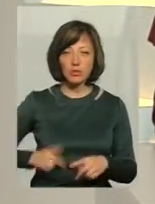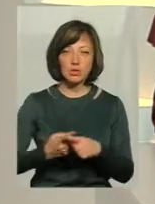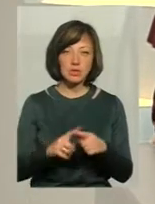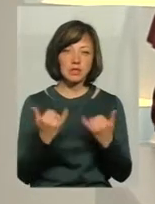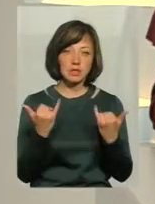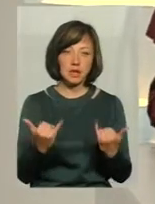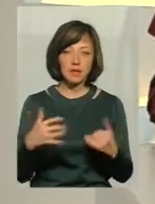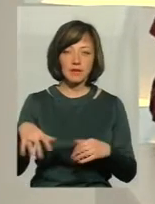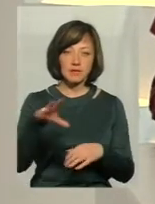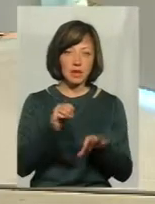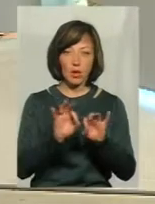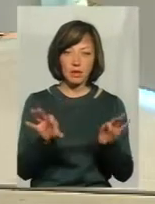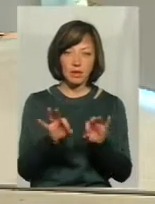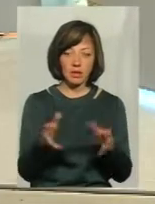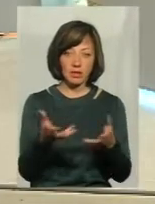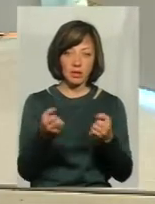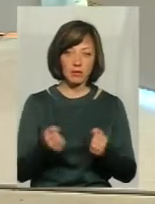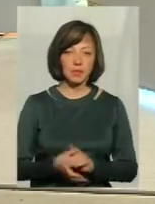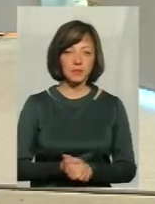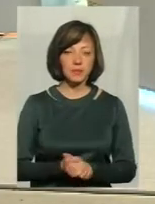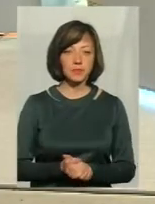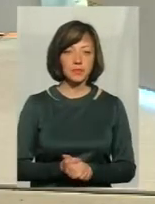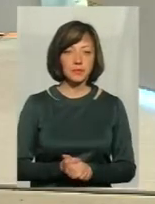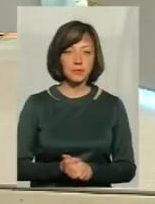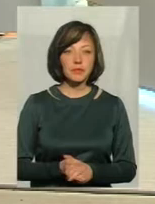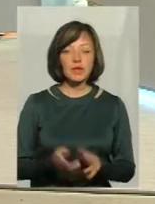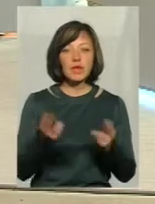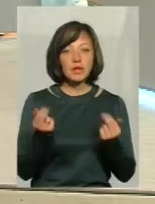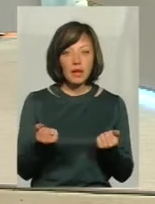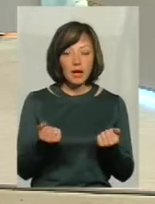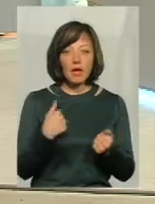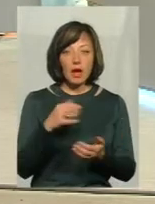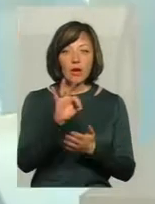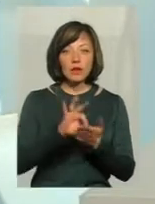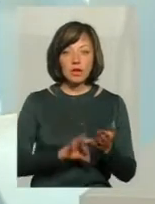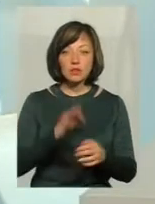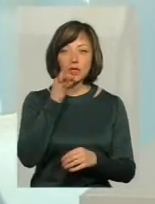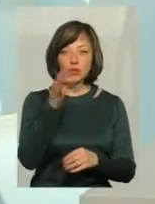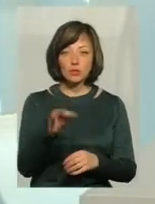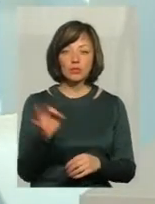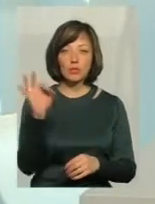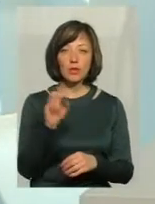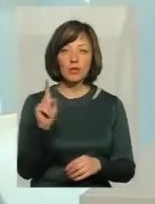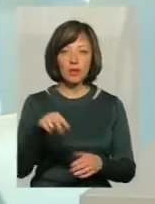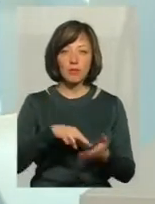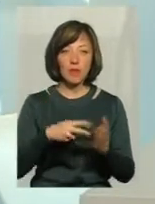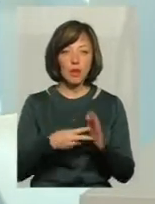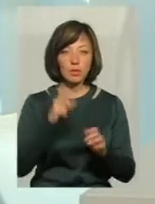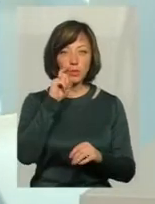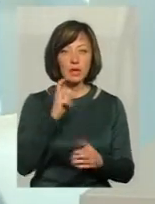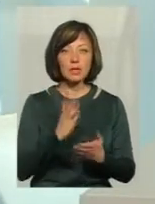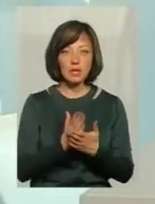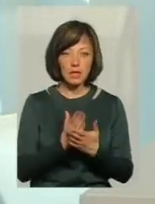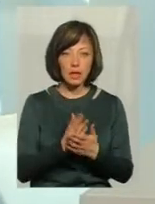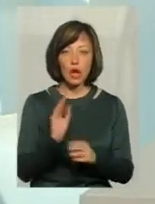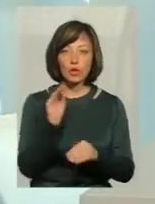наразі всі коментарі, які ми від нього маємо. Так, то я одразу розкажу про те, що в планах в Україні є добудова